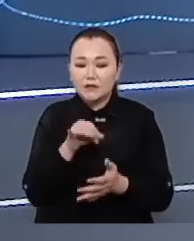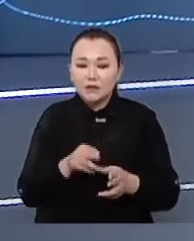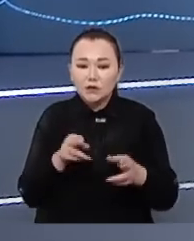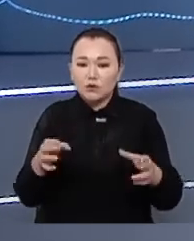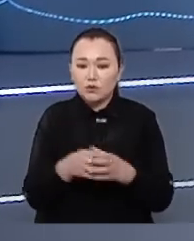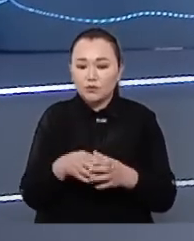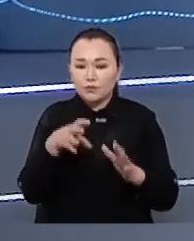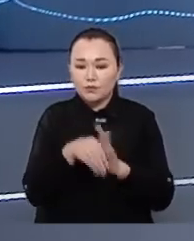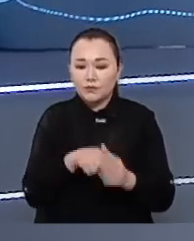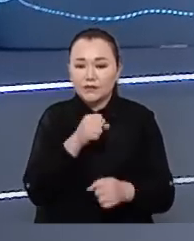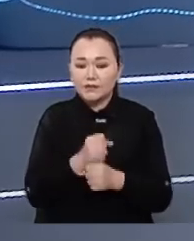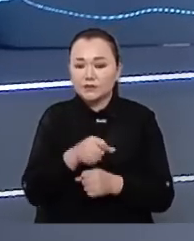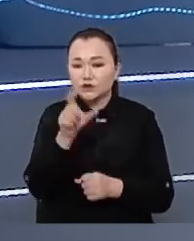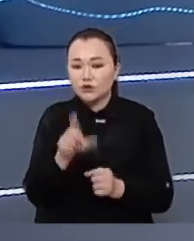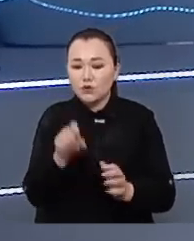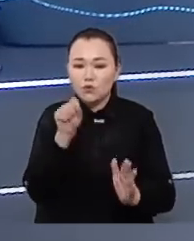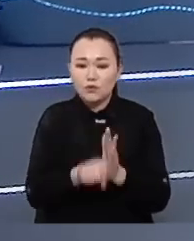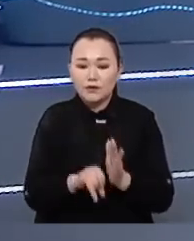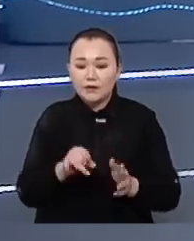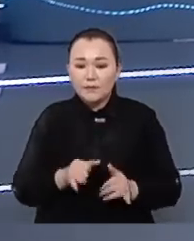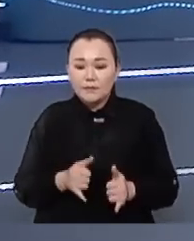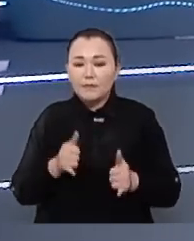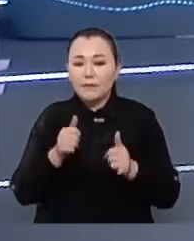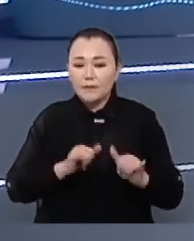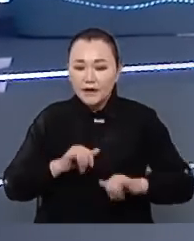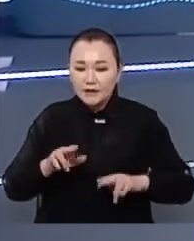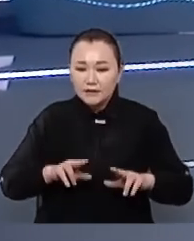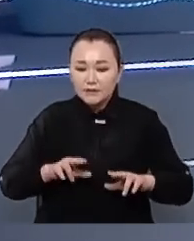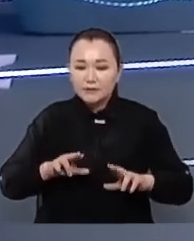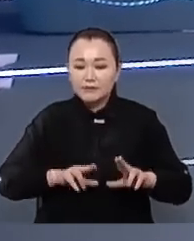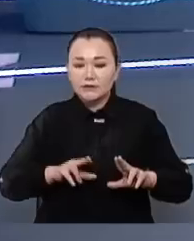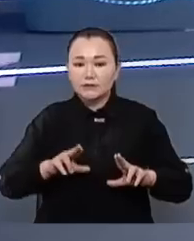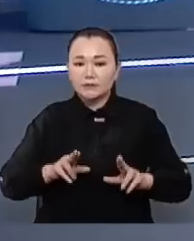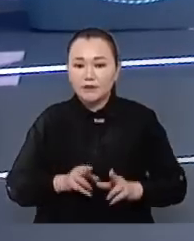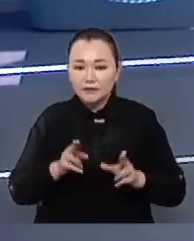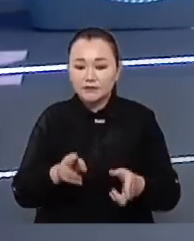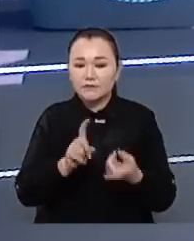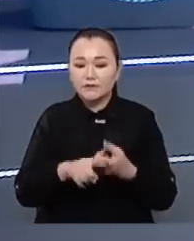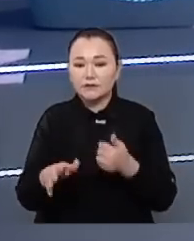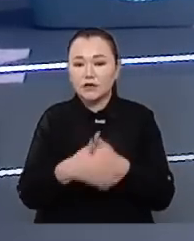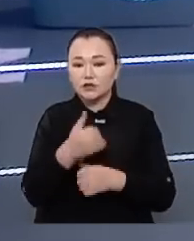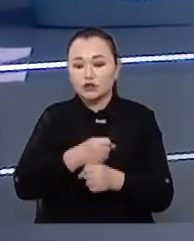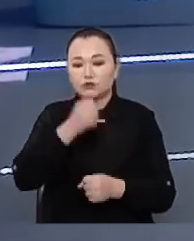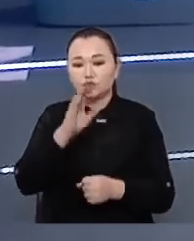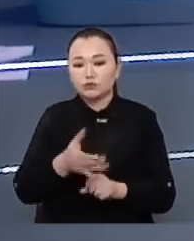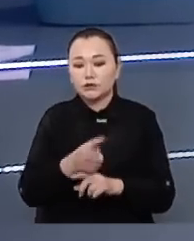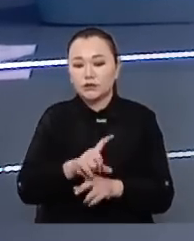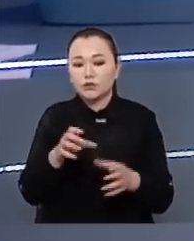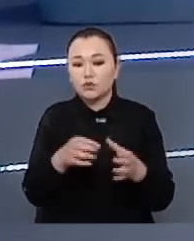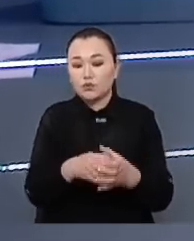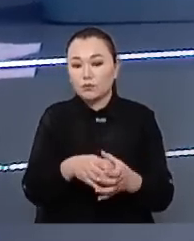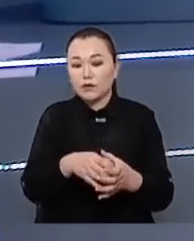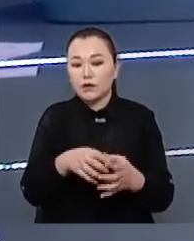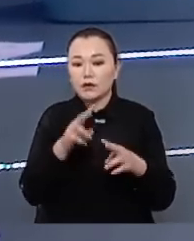топ құрамында жасалған кісі өлтіру және бандитизм үшін жаза қатаңдатылатыны жазылған. Және мұндай топтағы адамдар